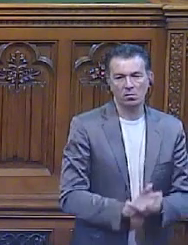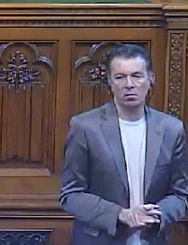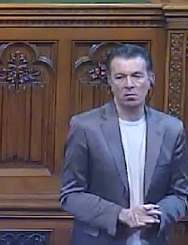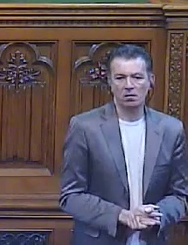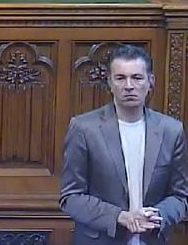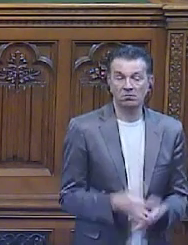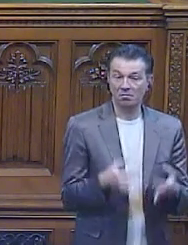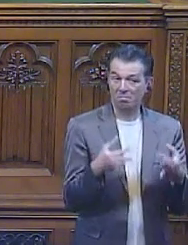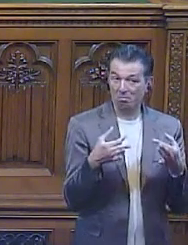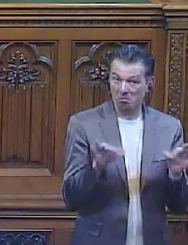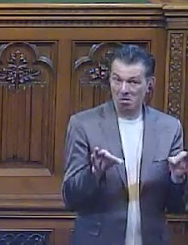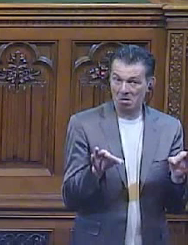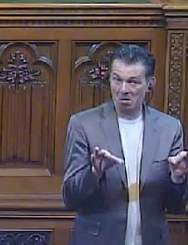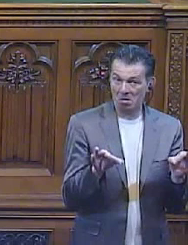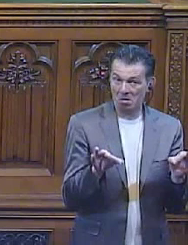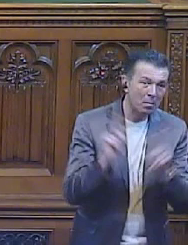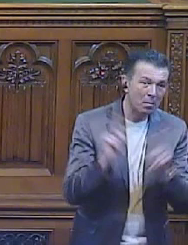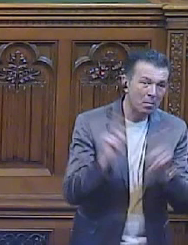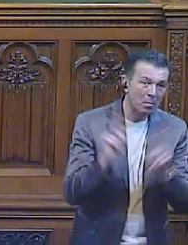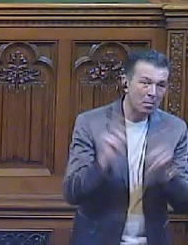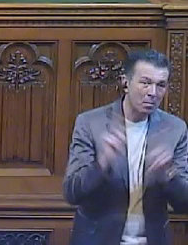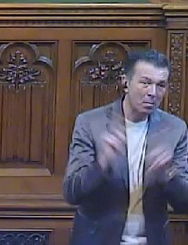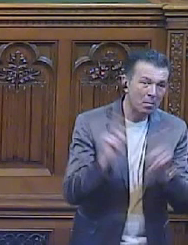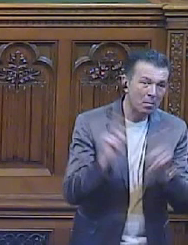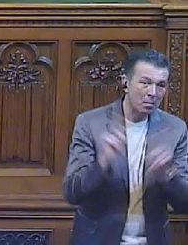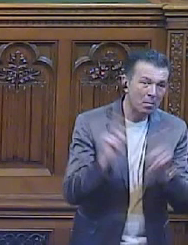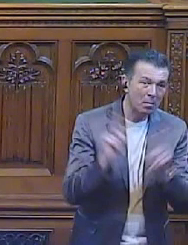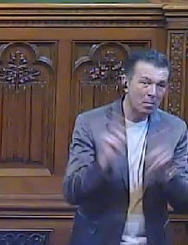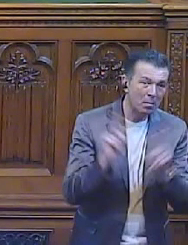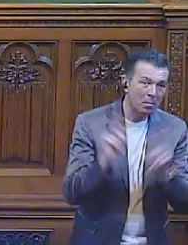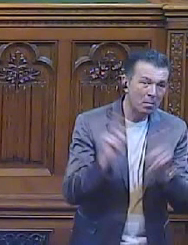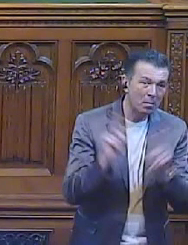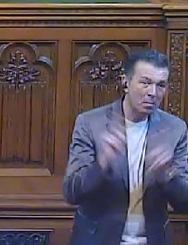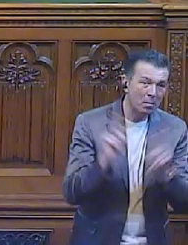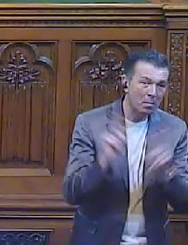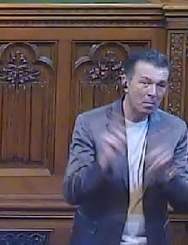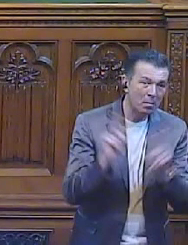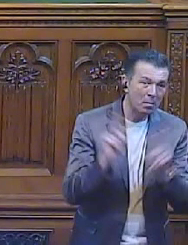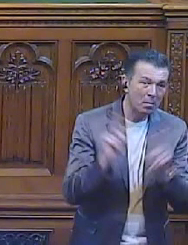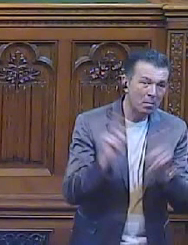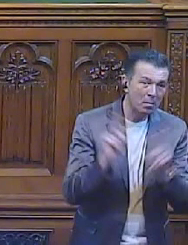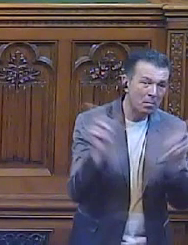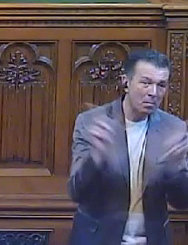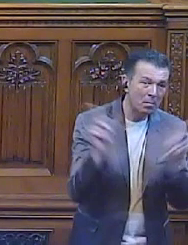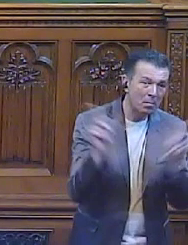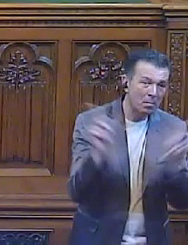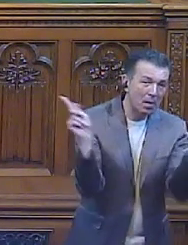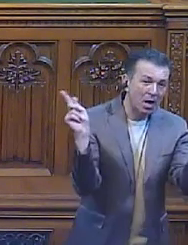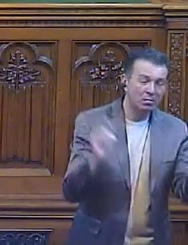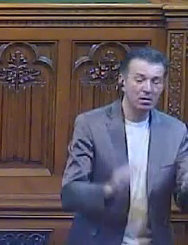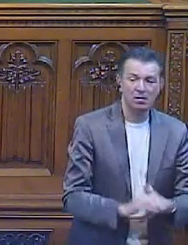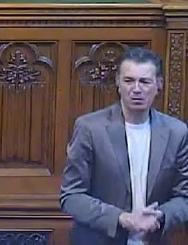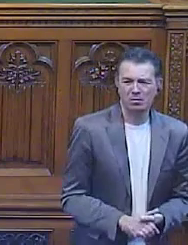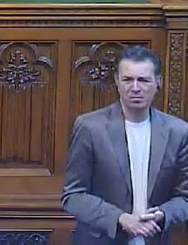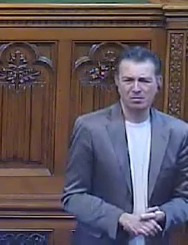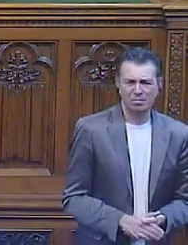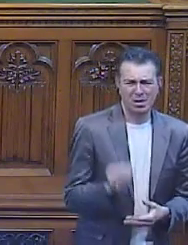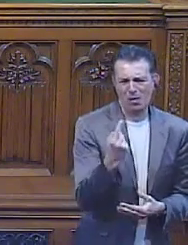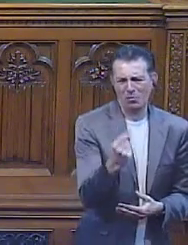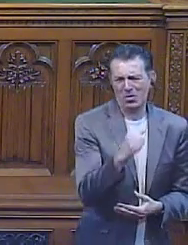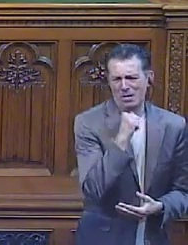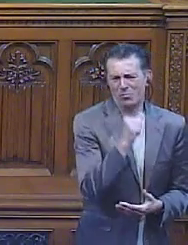ist das beste Gesundheitssystem. Das soll noch Platz haben für 1, 2, 300.000 zusätzliche Gesundheit. Also das glauben Sie